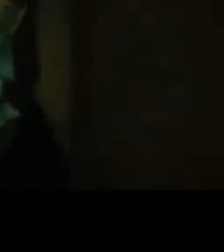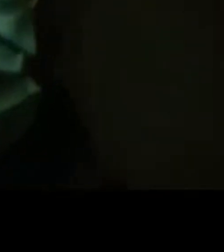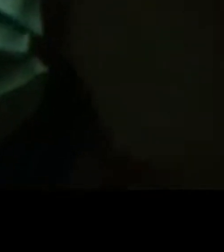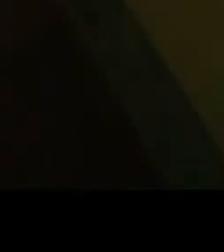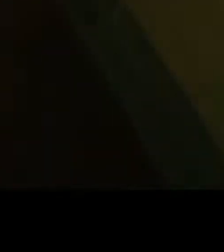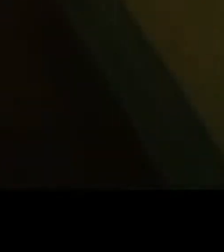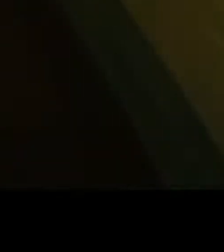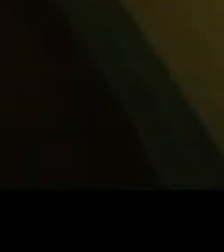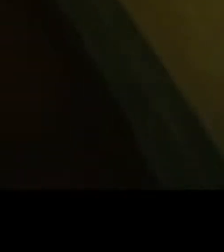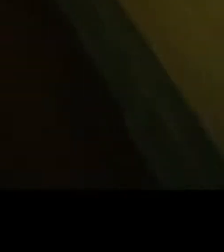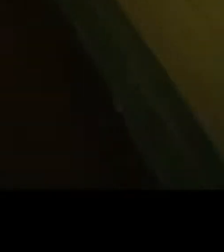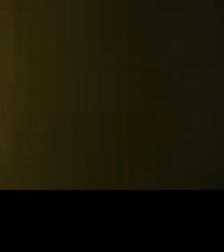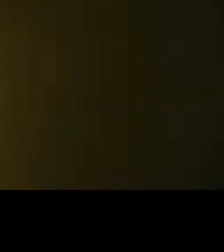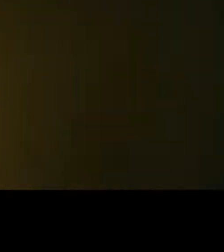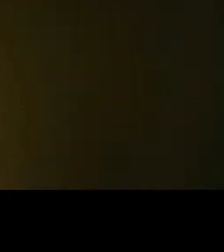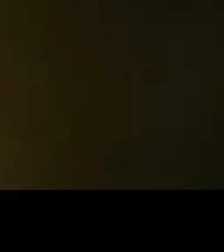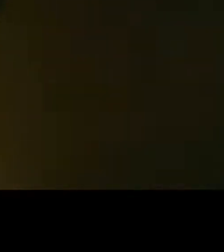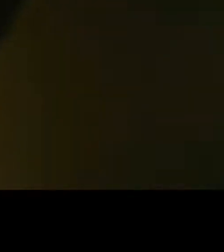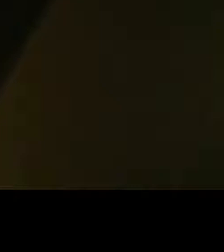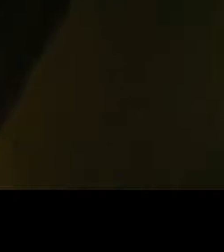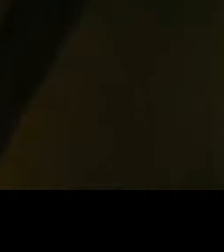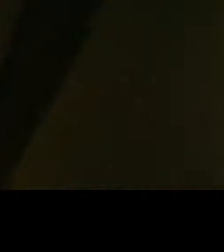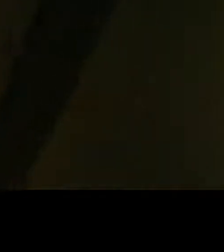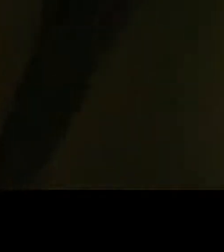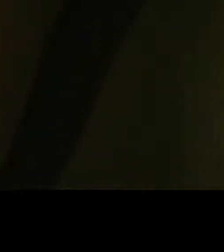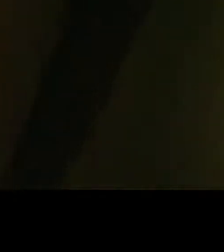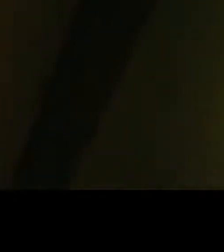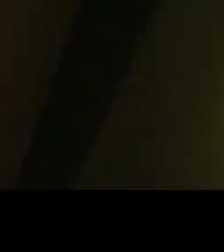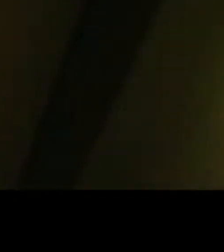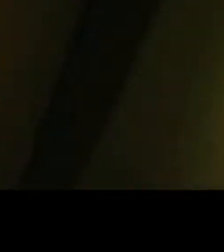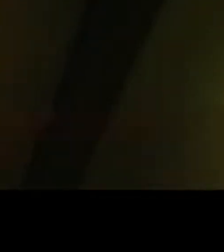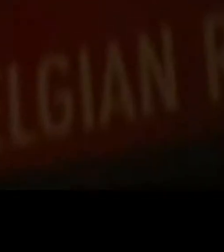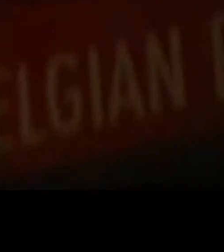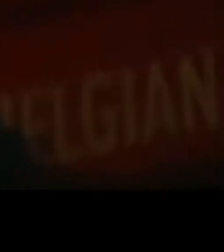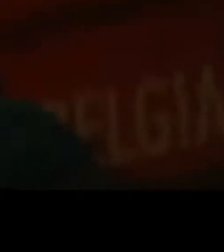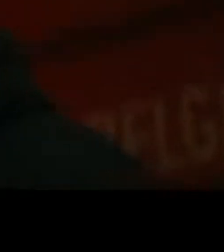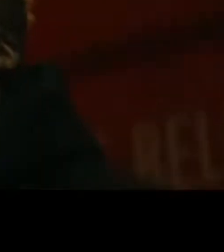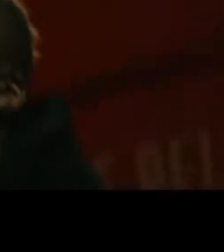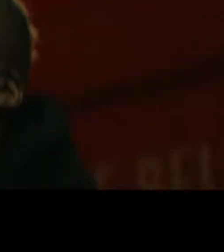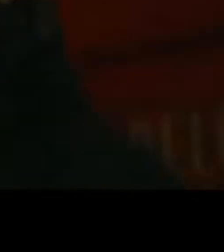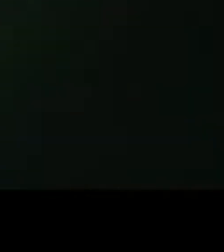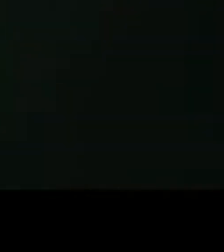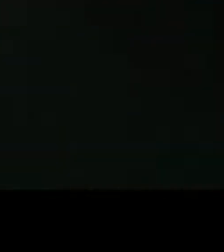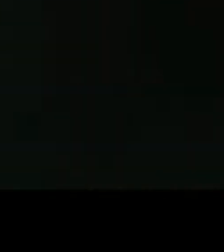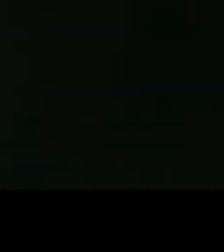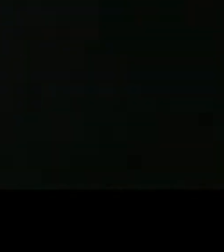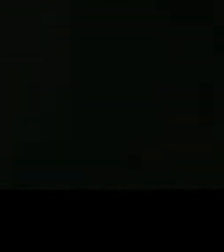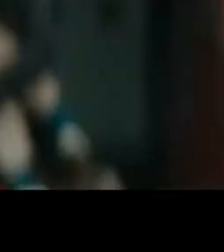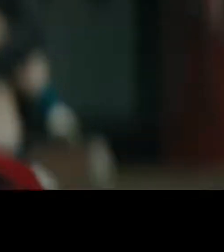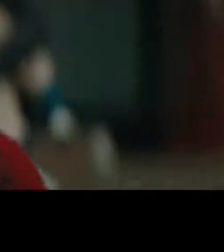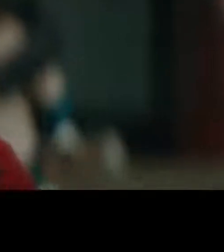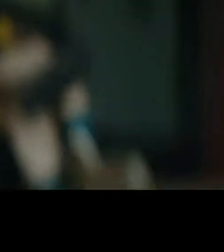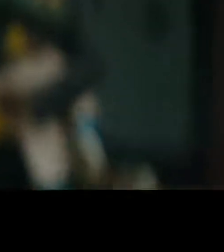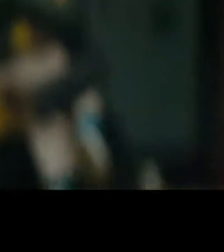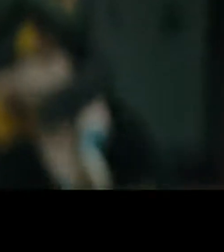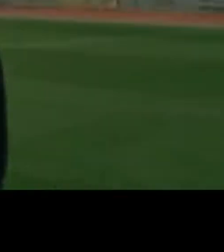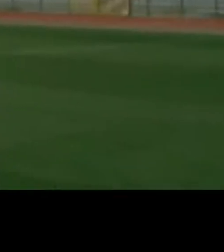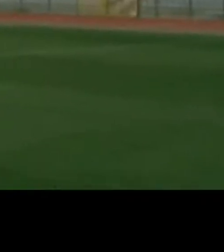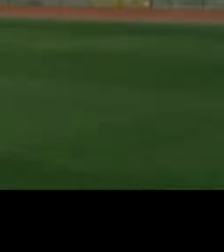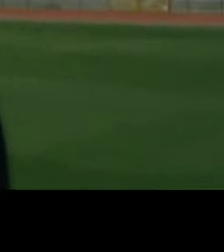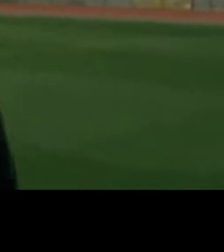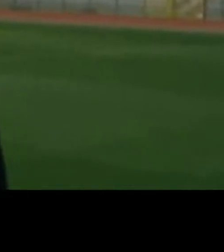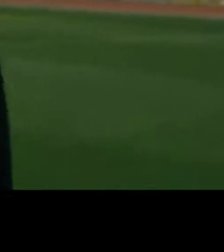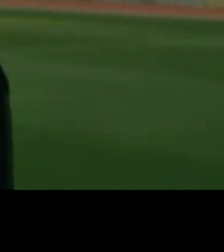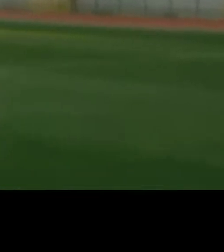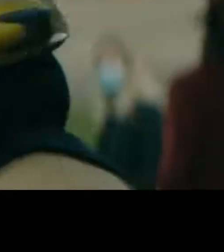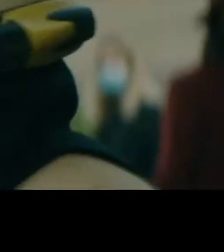vallen. Want dat is een echte ploeg. Je laat elkaar niet los. Zeker niet wanneer het